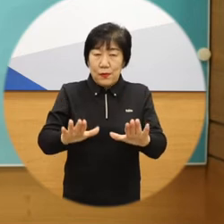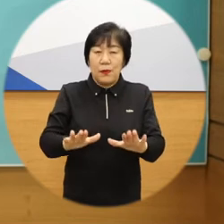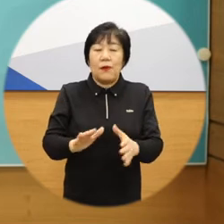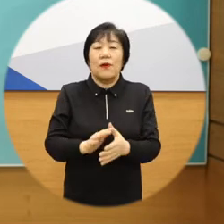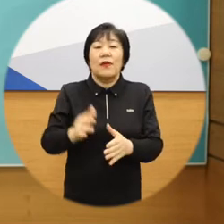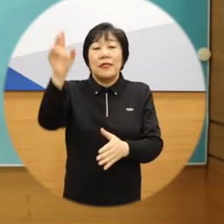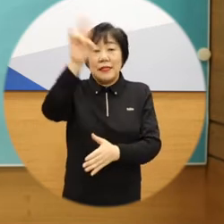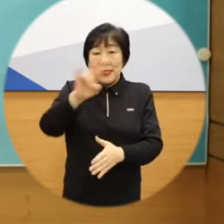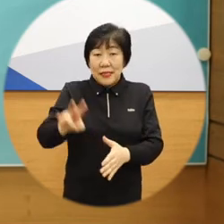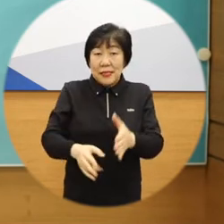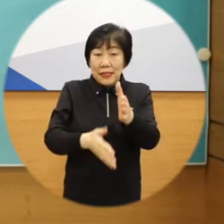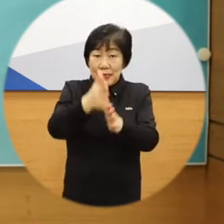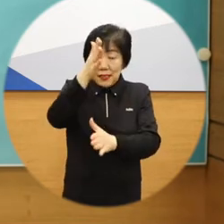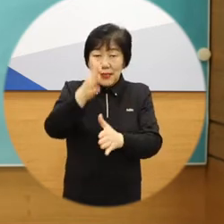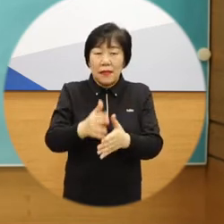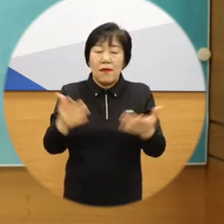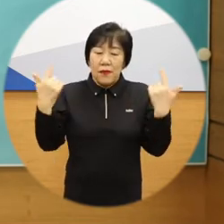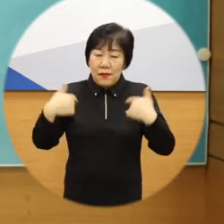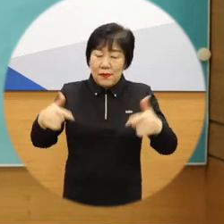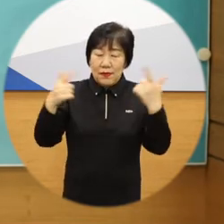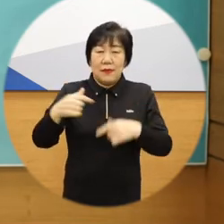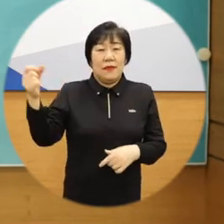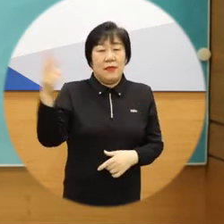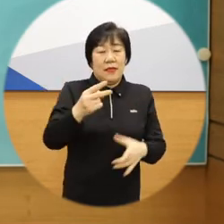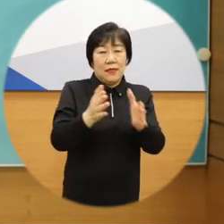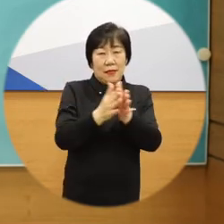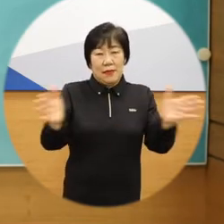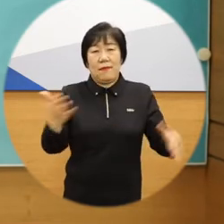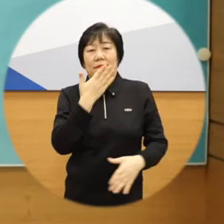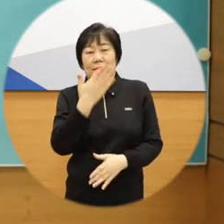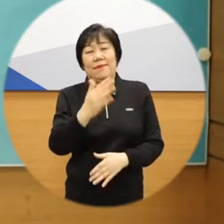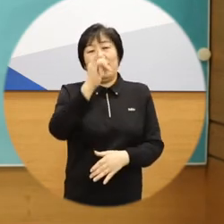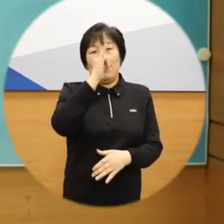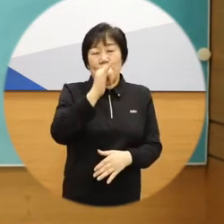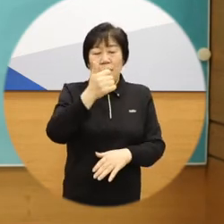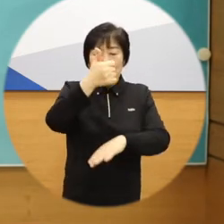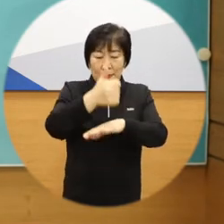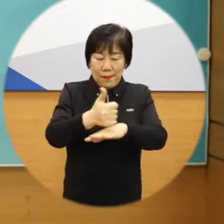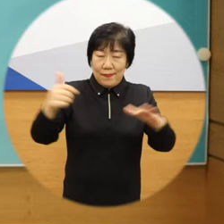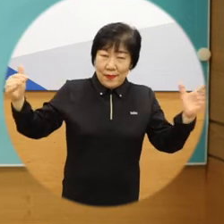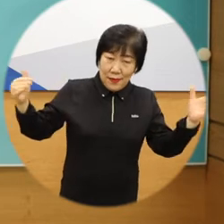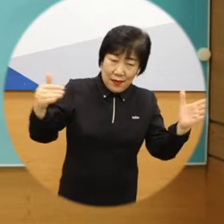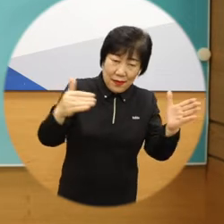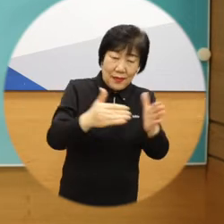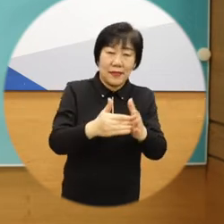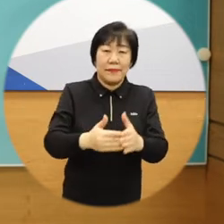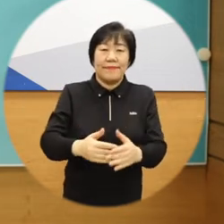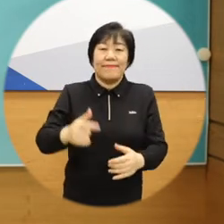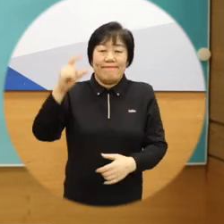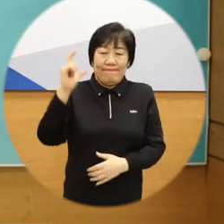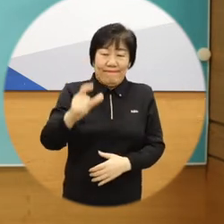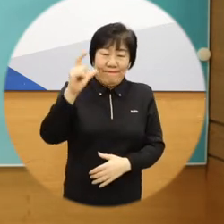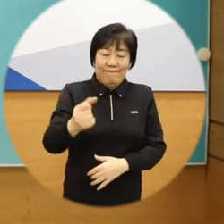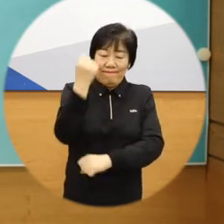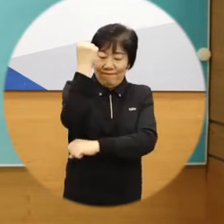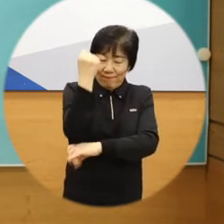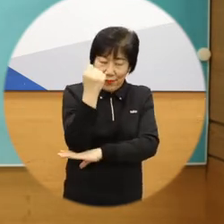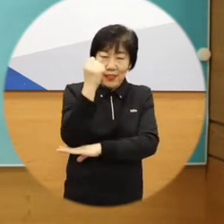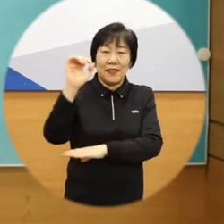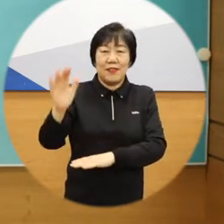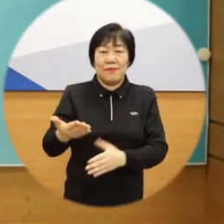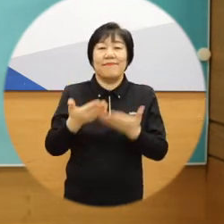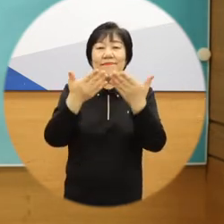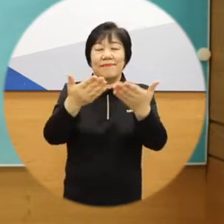시흥시는 시민께서 언제든 다시 시작하실 수 있도록 끝까지 든든한 버팀목이